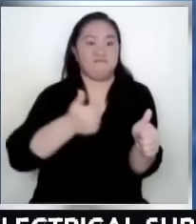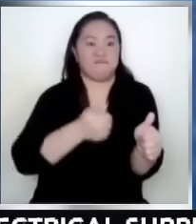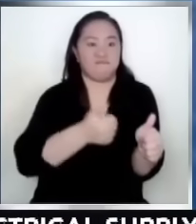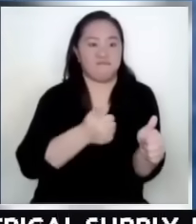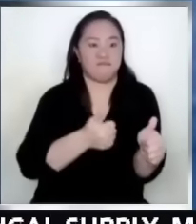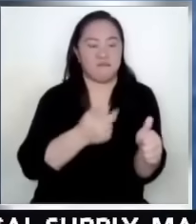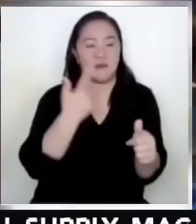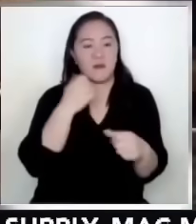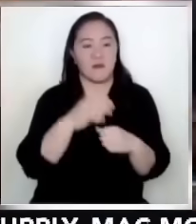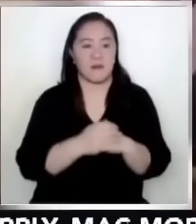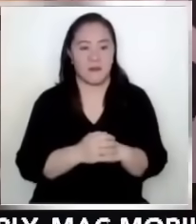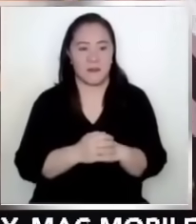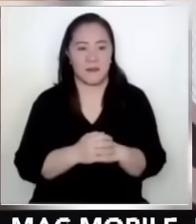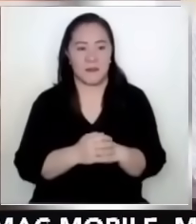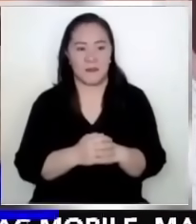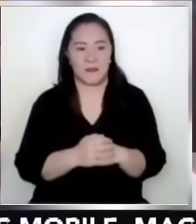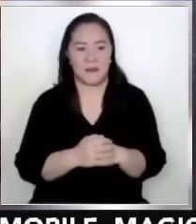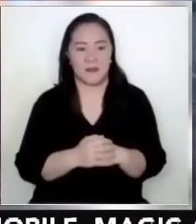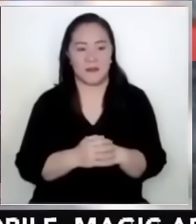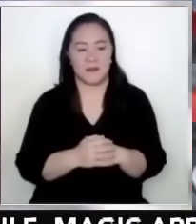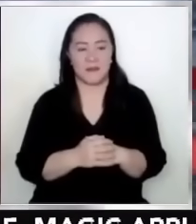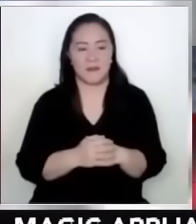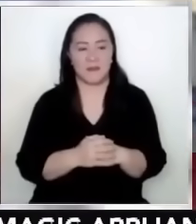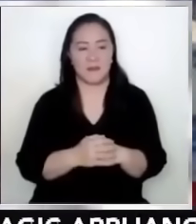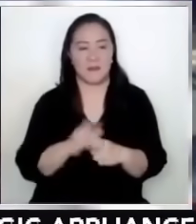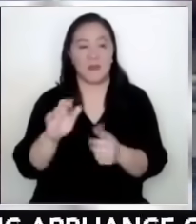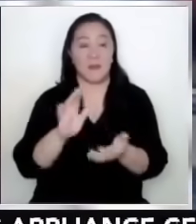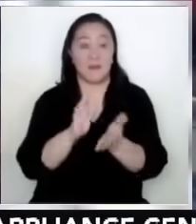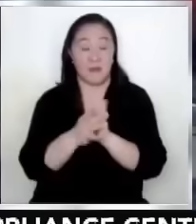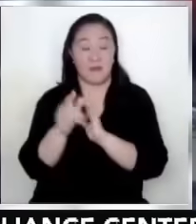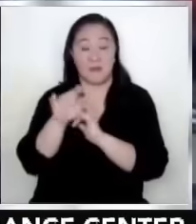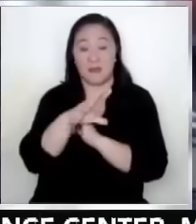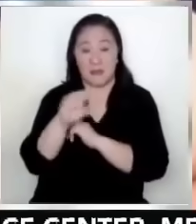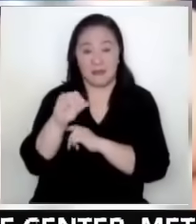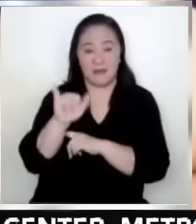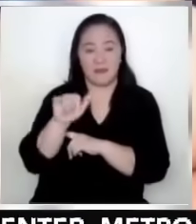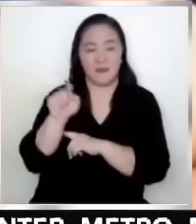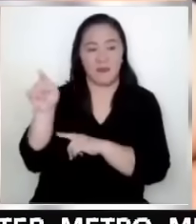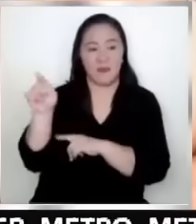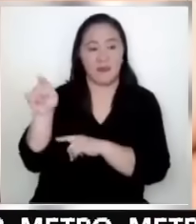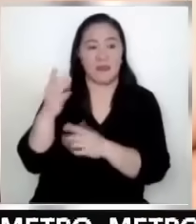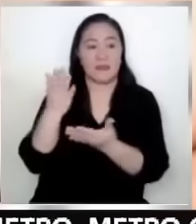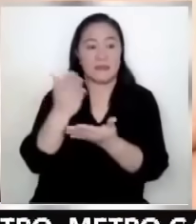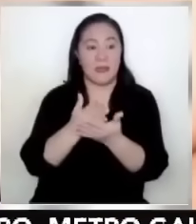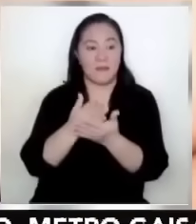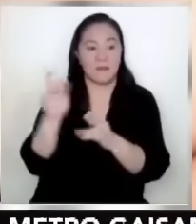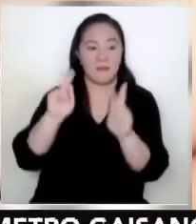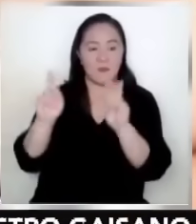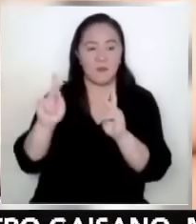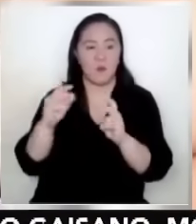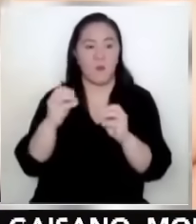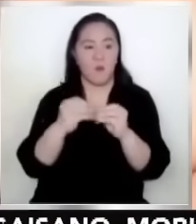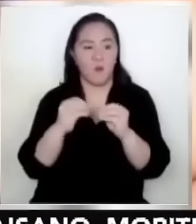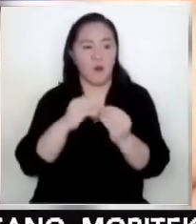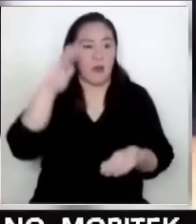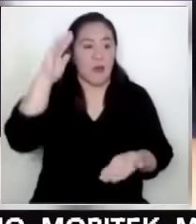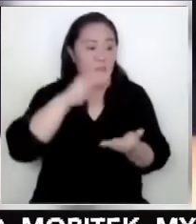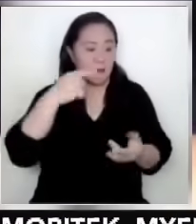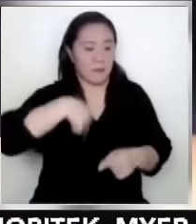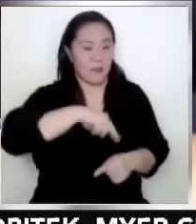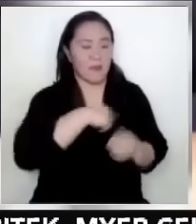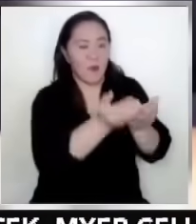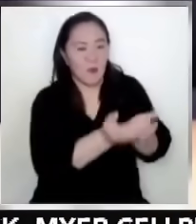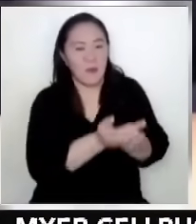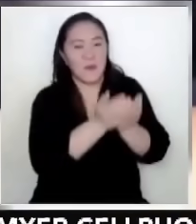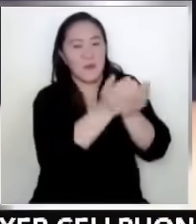mo dyan. Pangulam ng tanghali. Binabarat pa raw ng mga middleman sa palengke. Kasi sila din sila nakaranas ng hirap sa laot kami, naabutan kami ng mga bagyo, kaya